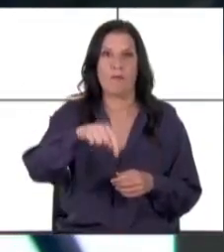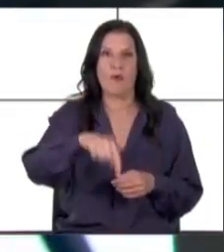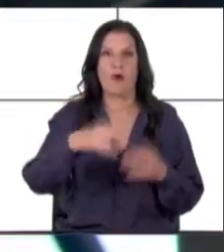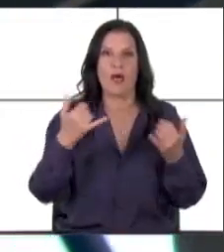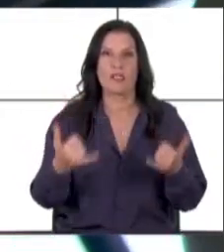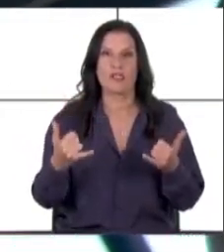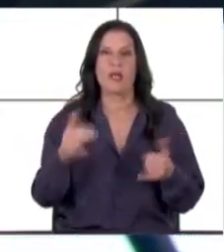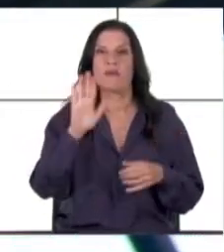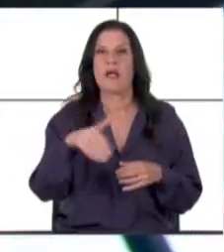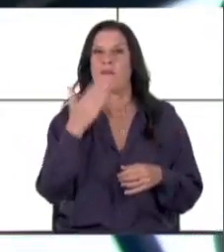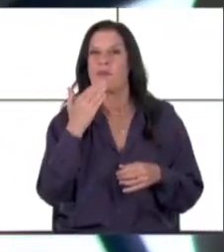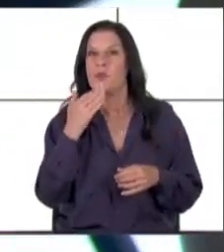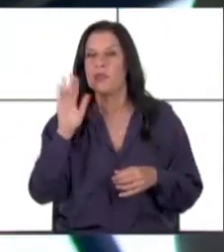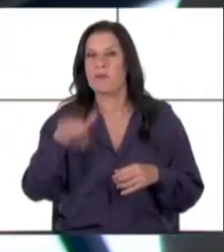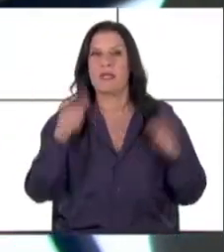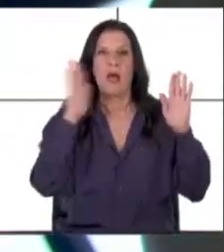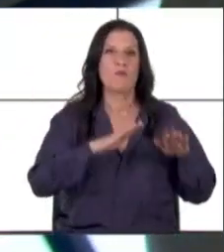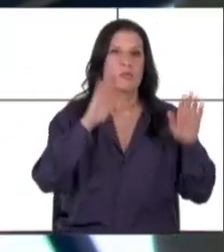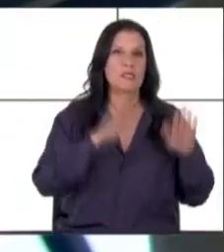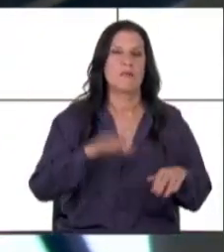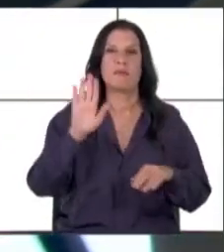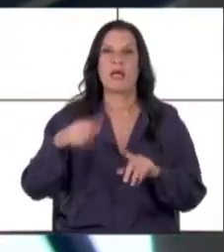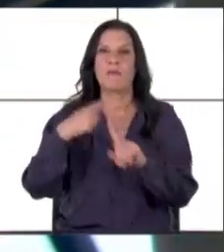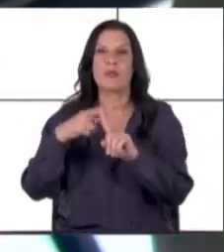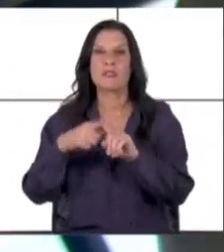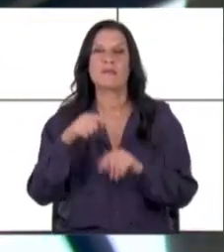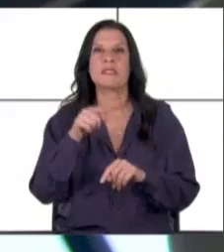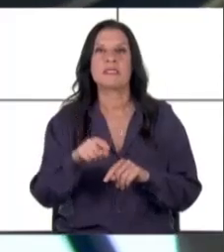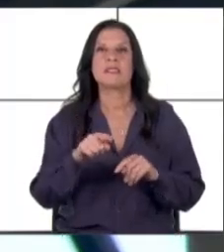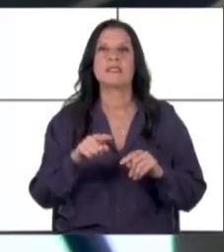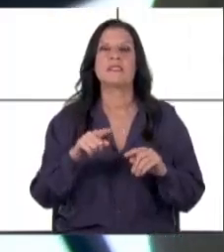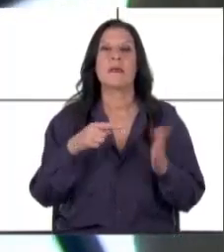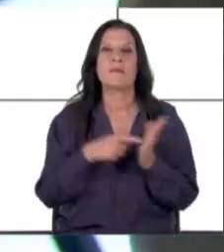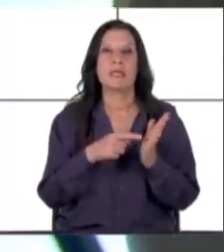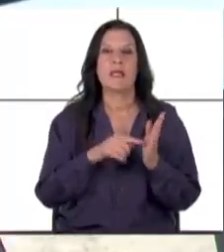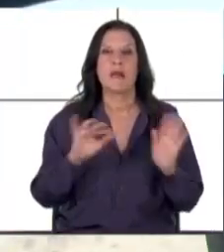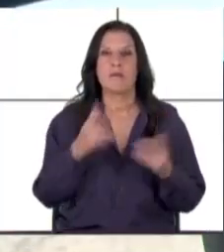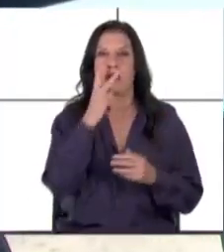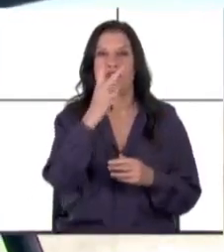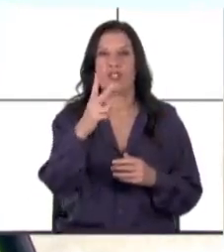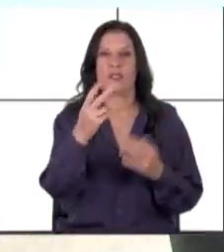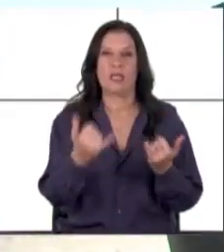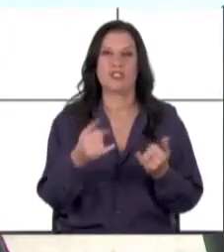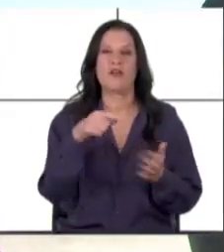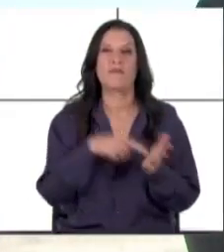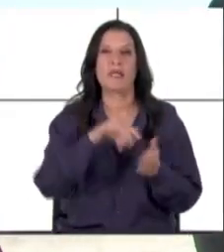גם היהודים, גם מוסלמים, גם הנוצרים, זה בגלל מה שאנחנו הולכים לראות היום, בגלל ההר הזה. יש משהו